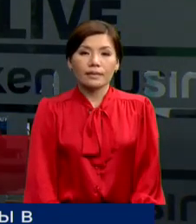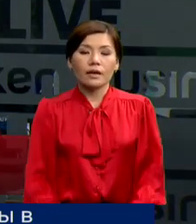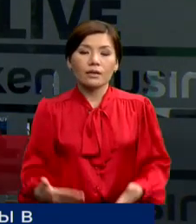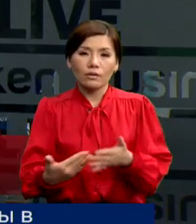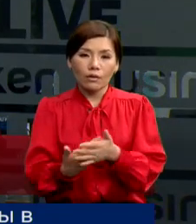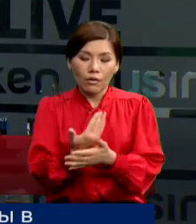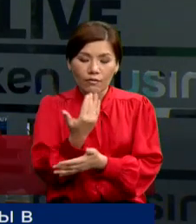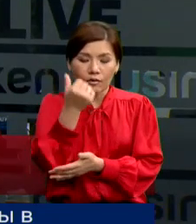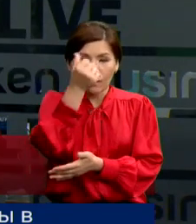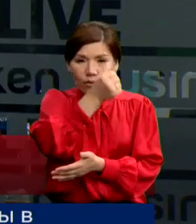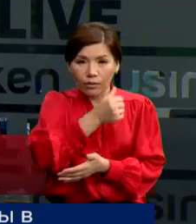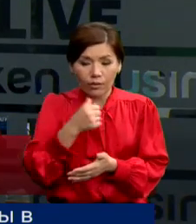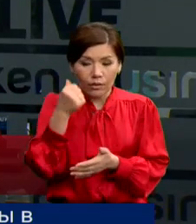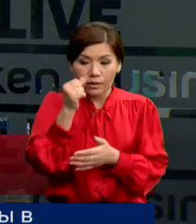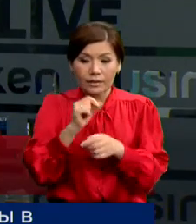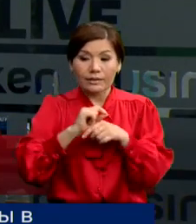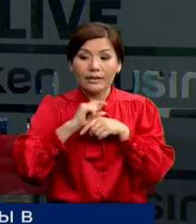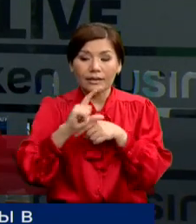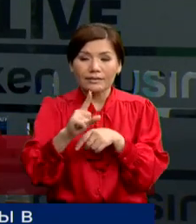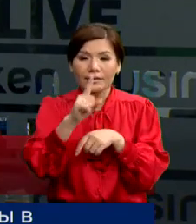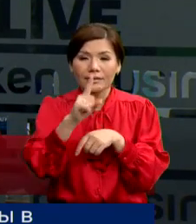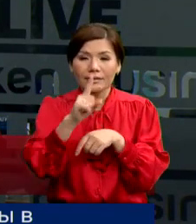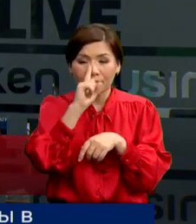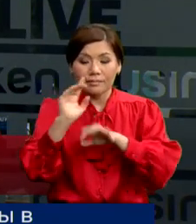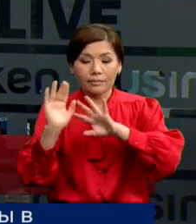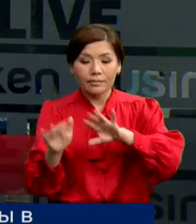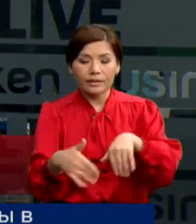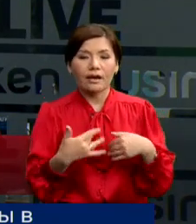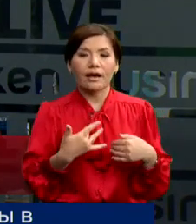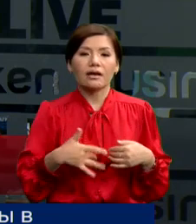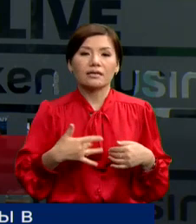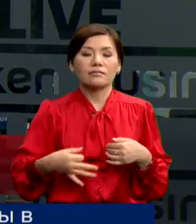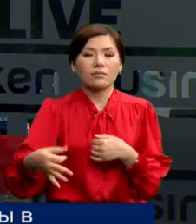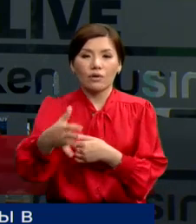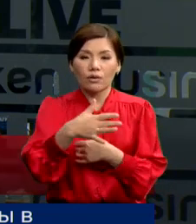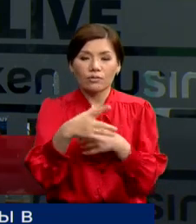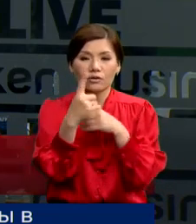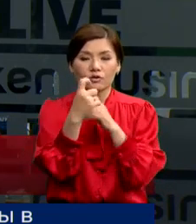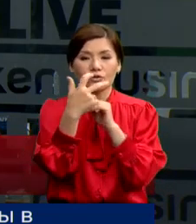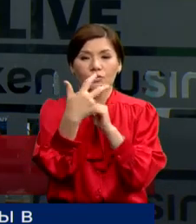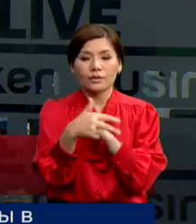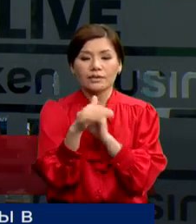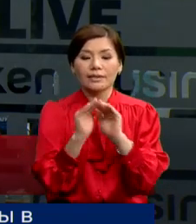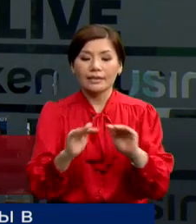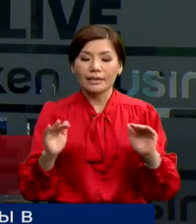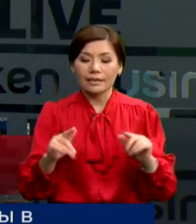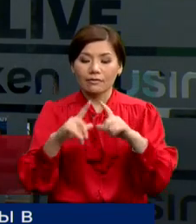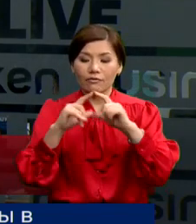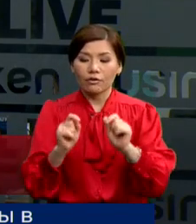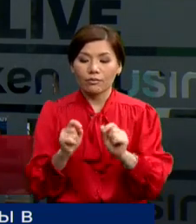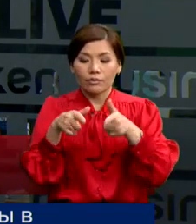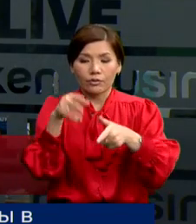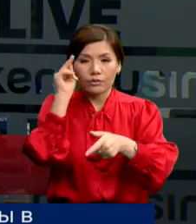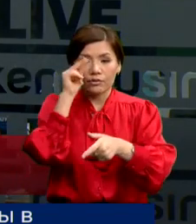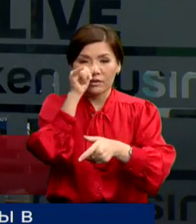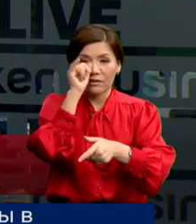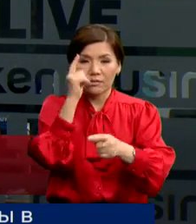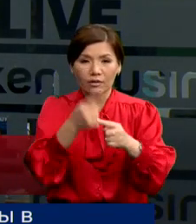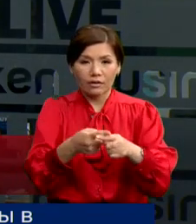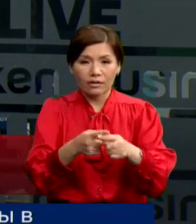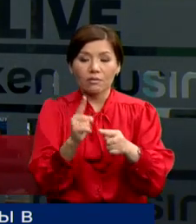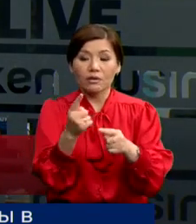Жаңа оқу маусымының басталғанына бір айдан асса да, Жамбыл облысында 130 бала мектепке кіре алмай жүр. Өткені мердігер